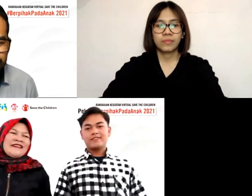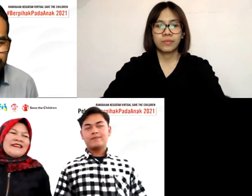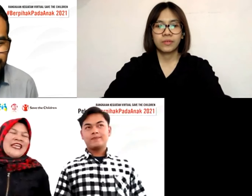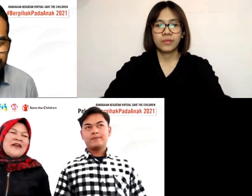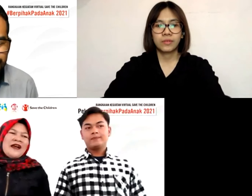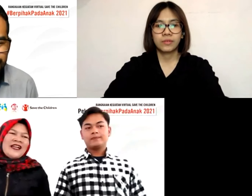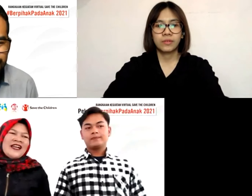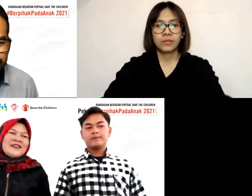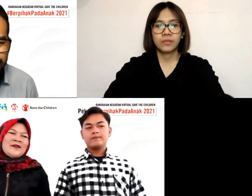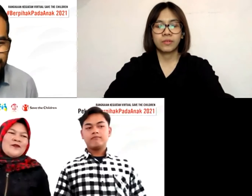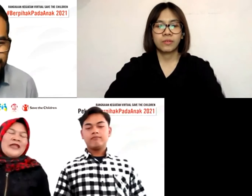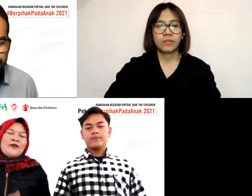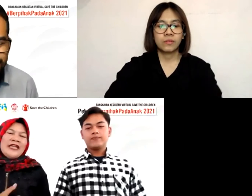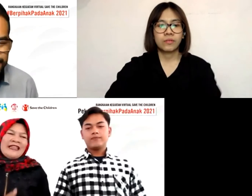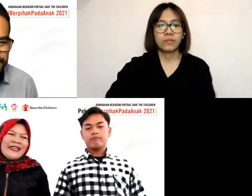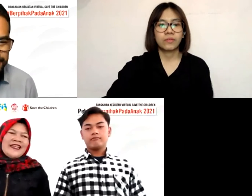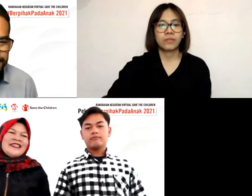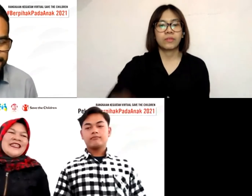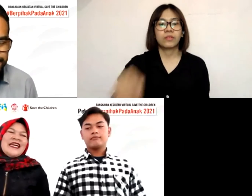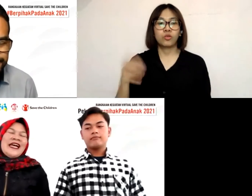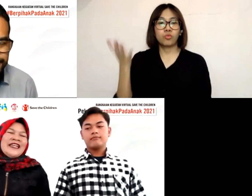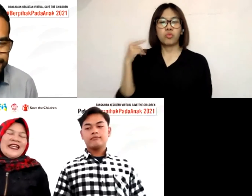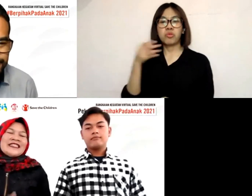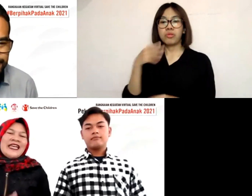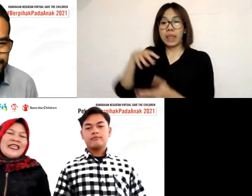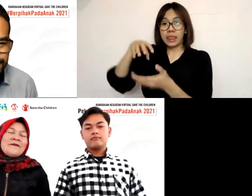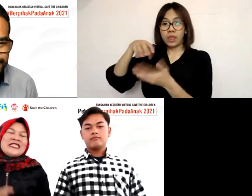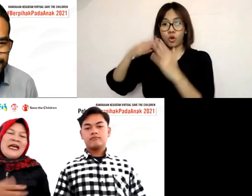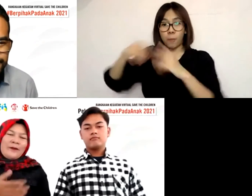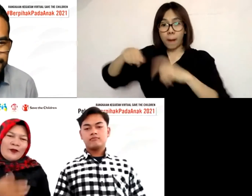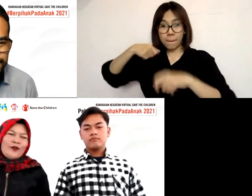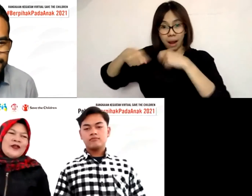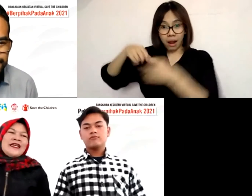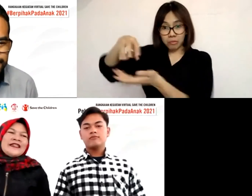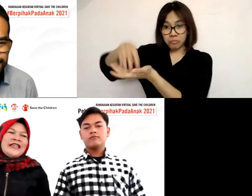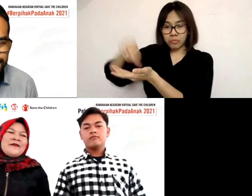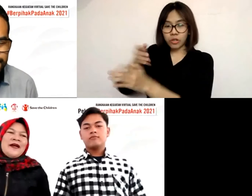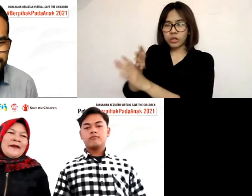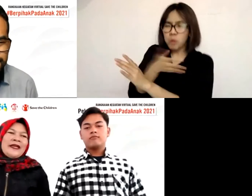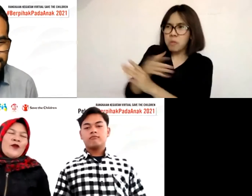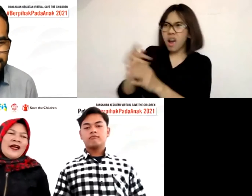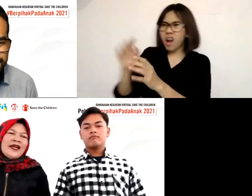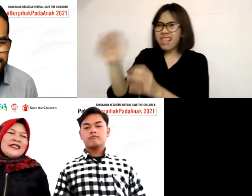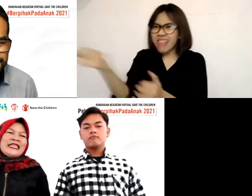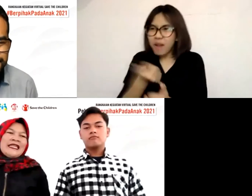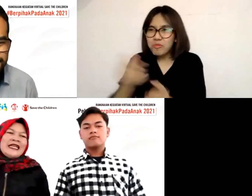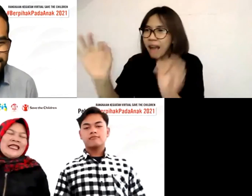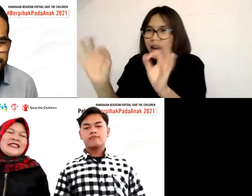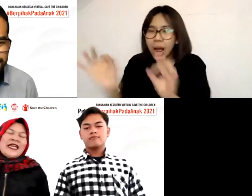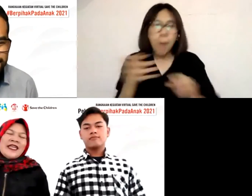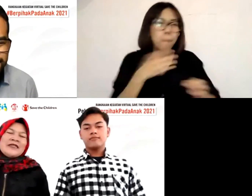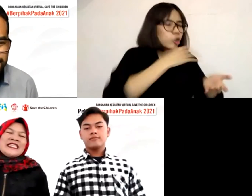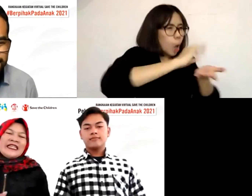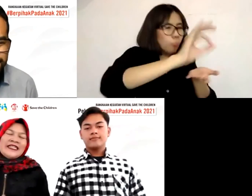tempat saya magang sebelum tamu datang adalah saya menyapu dan mengepel ruangan.